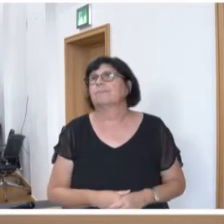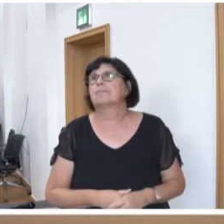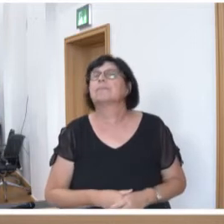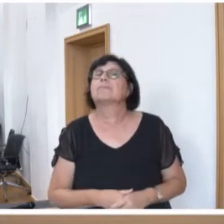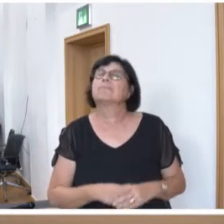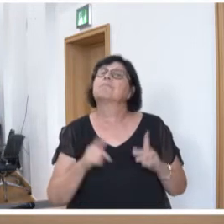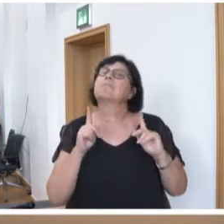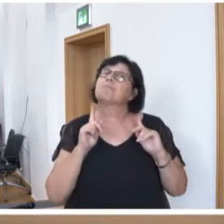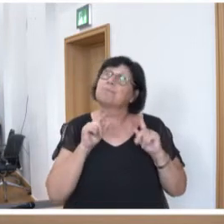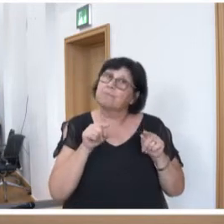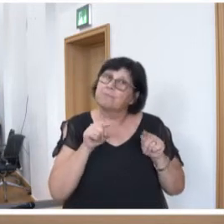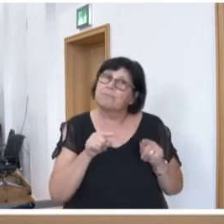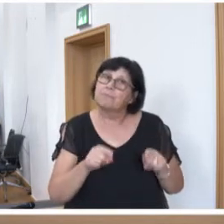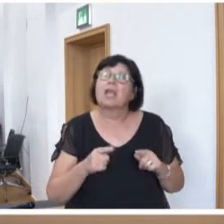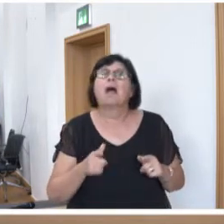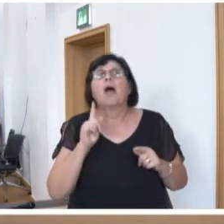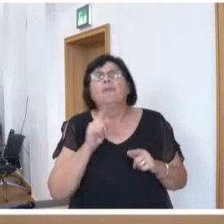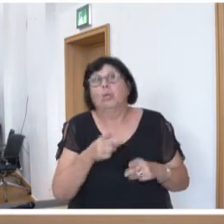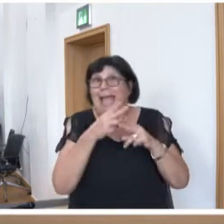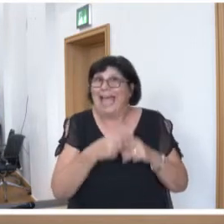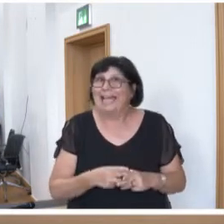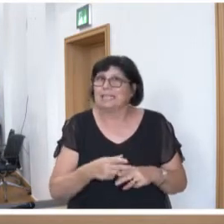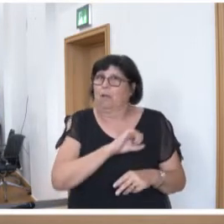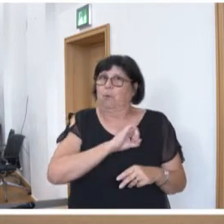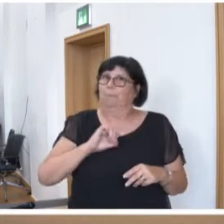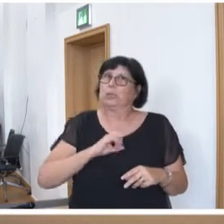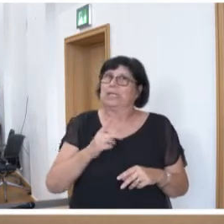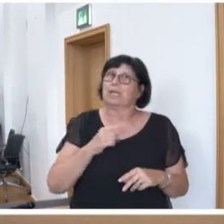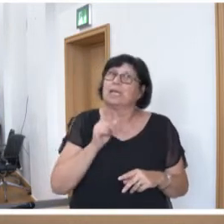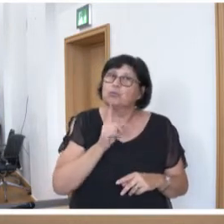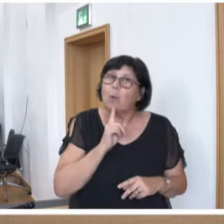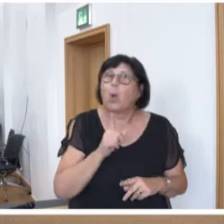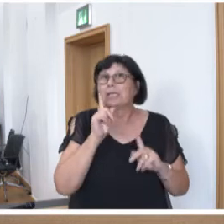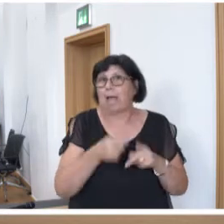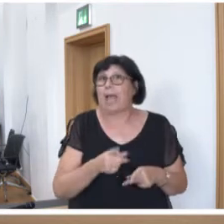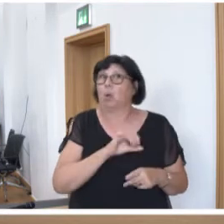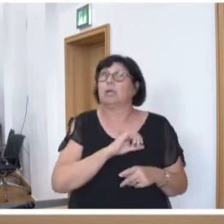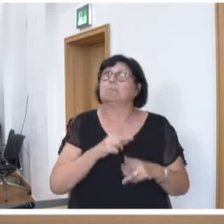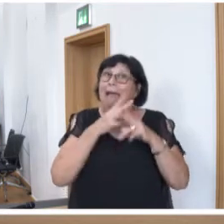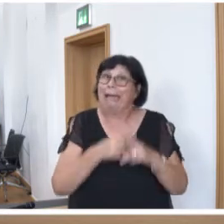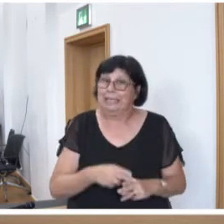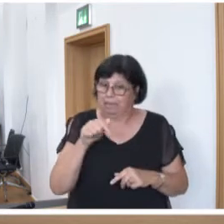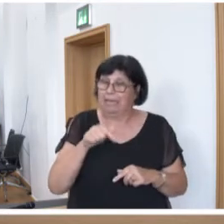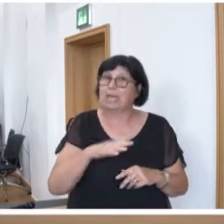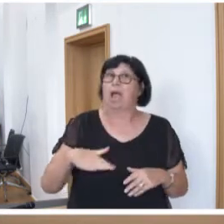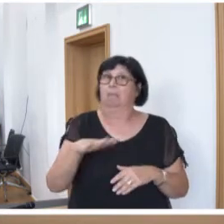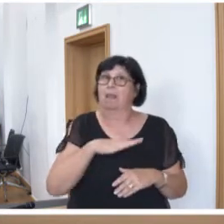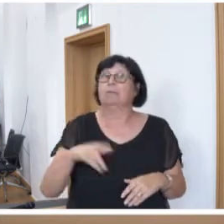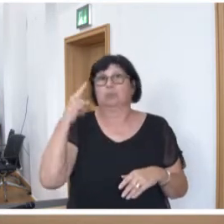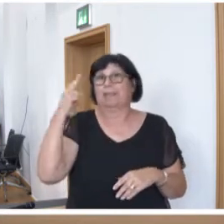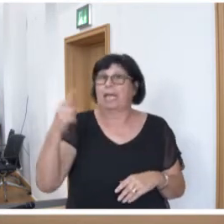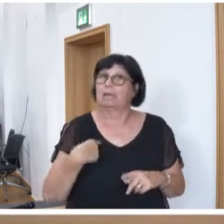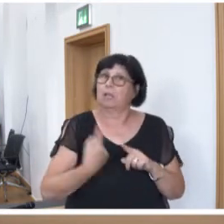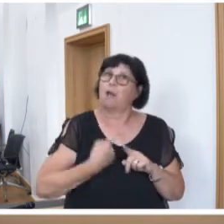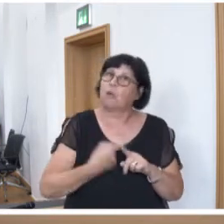Eben, meine Damen und Herren, habe ich von den Pensionären des Bundes gesprochen, aber auch an die Pensionäre des Landes muss gedacht werden. Wir fordern daher